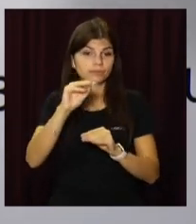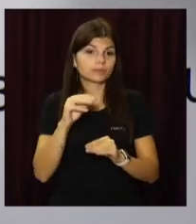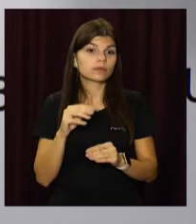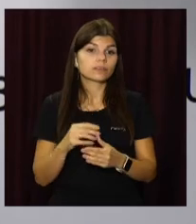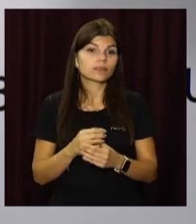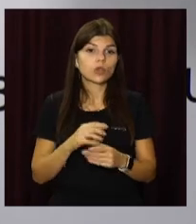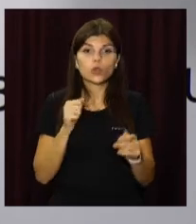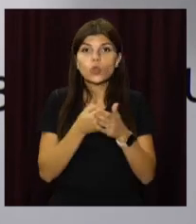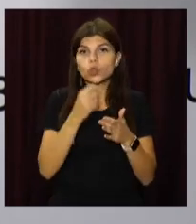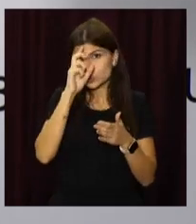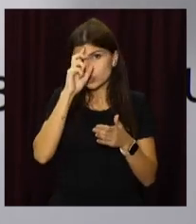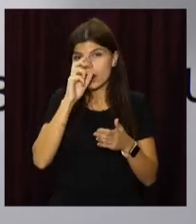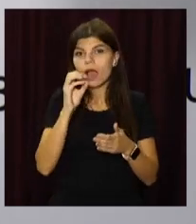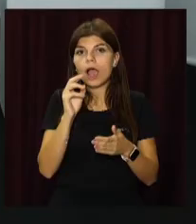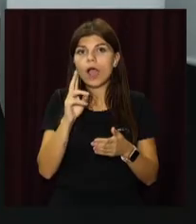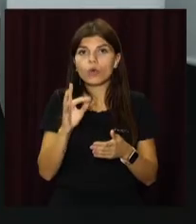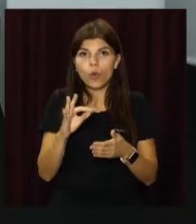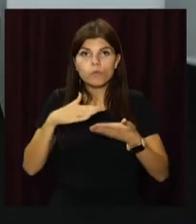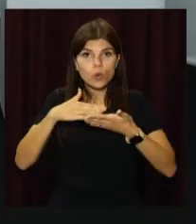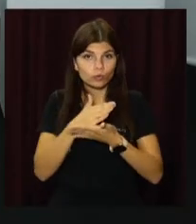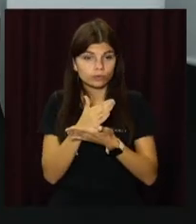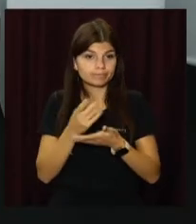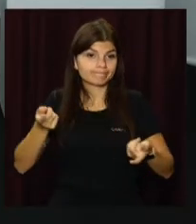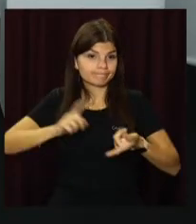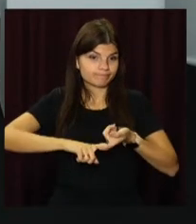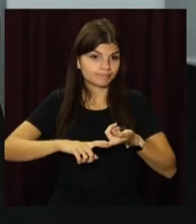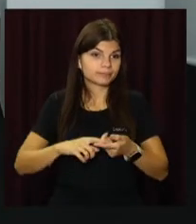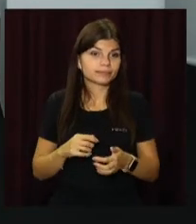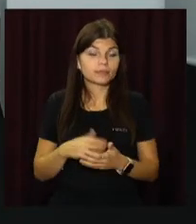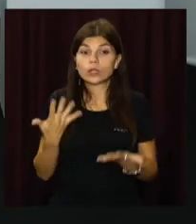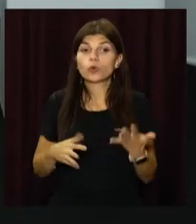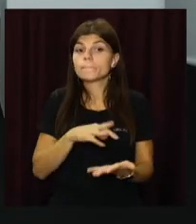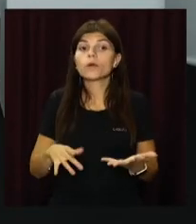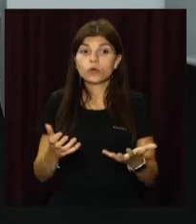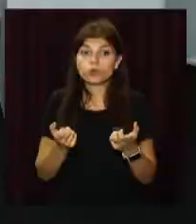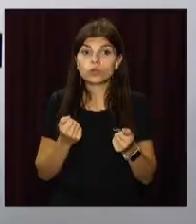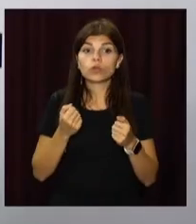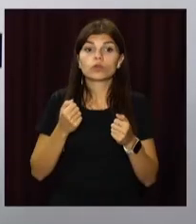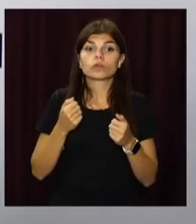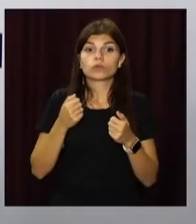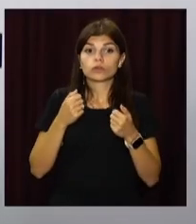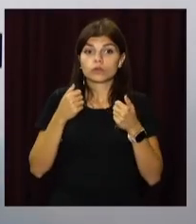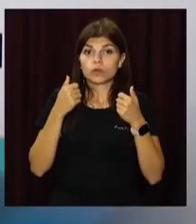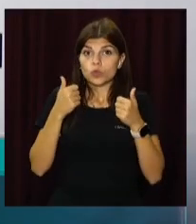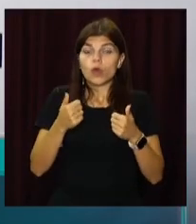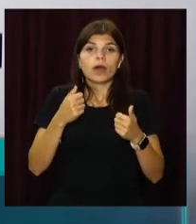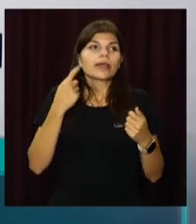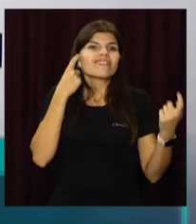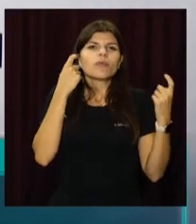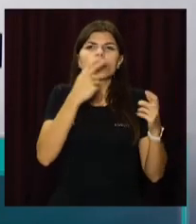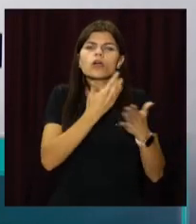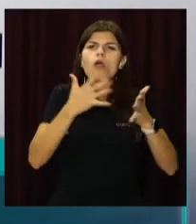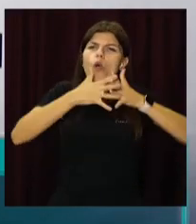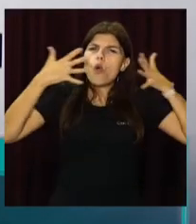до державної екологічної політики. Якщо ми отримаємо добру, скажімо так, сходимість даних і розуміння,